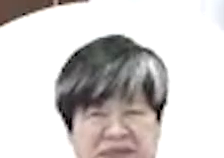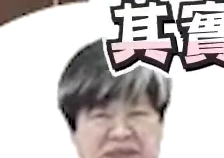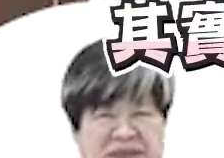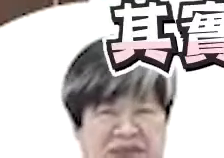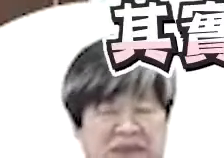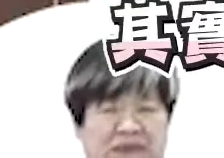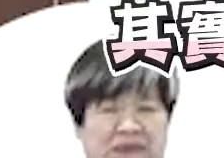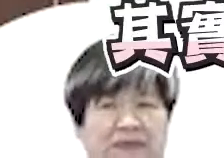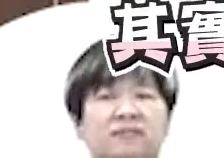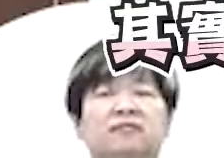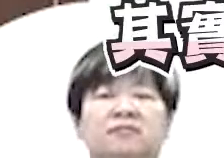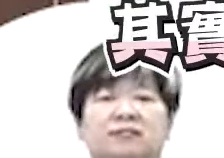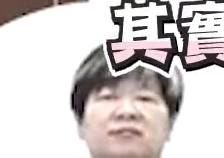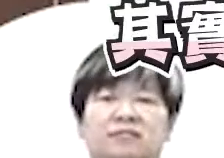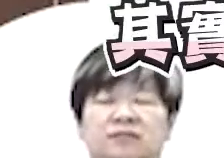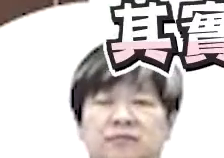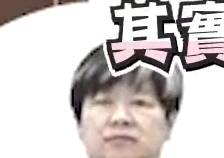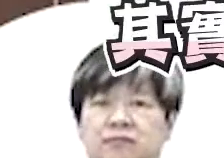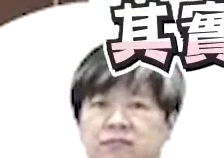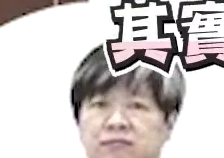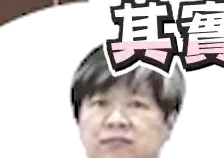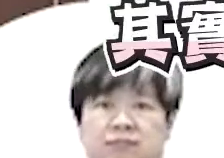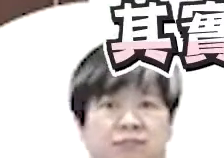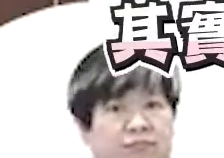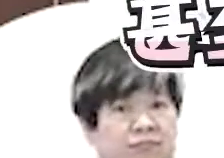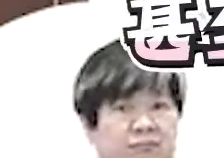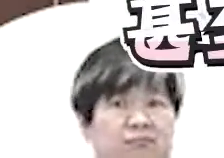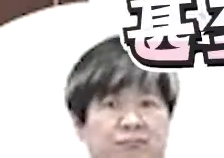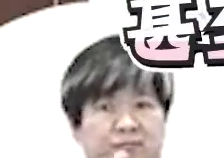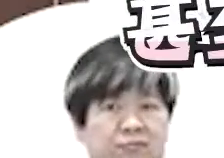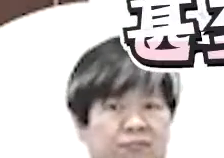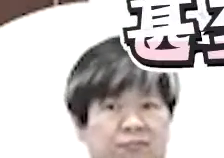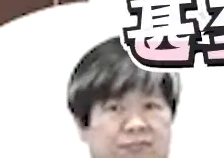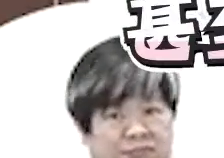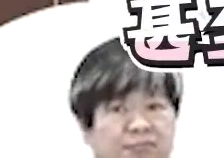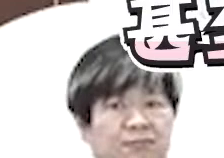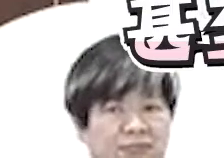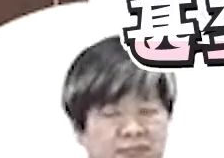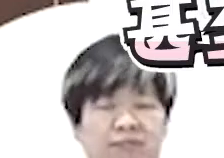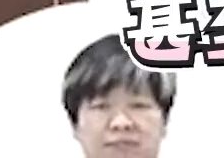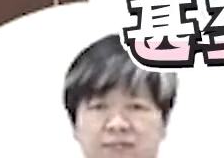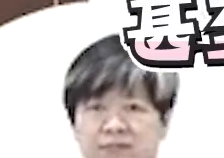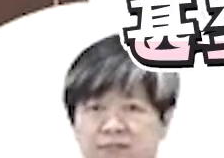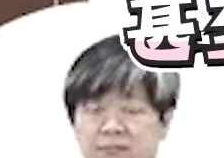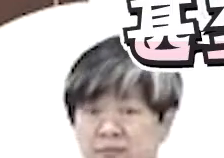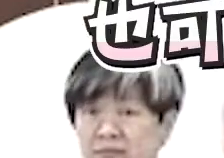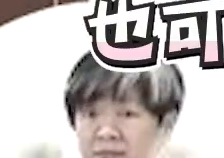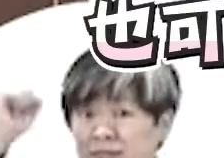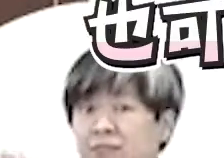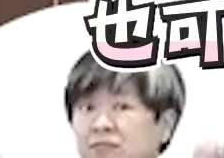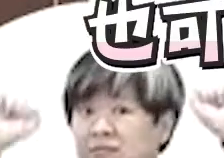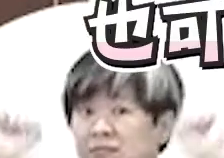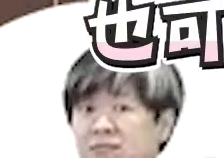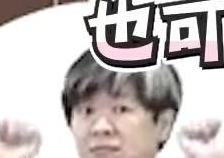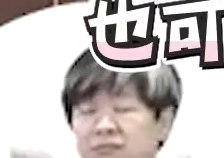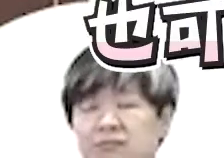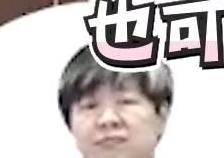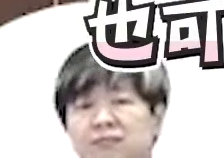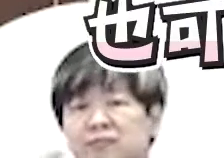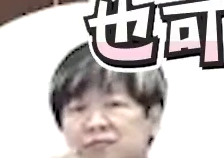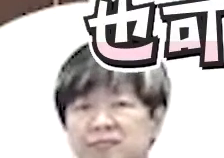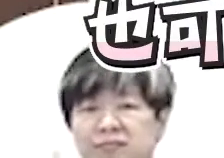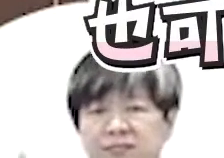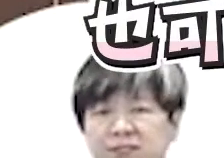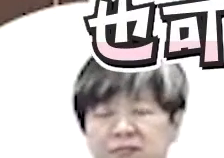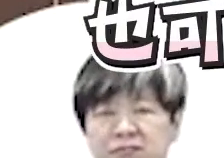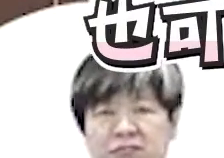以，他其实他们也很容易愿意进到里面，甚至早上有时候运动的时候也可以找什么太极拳的